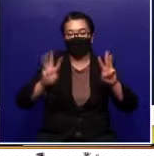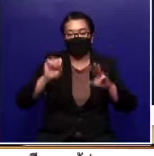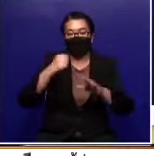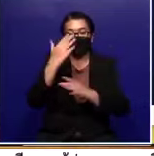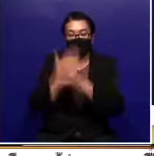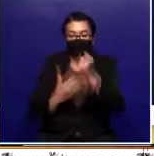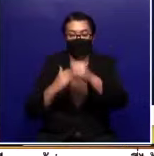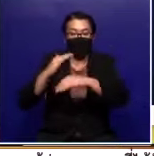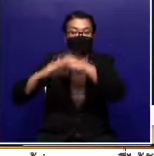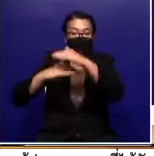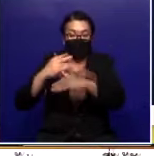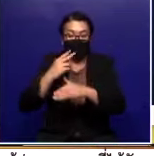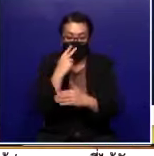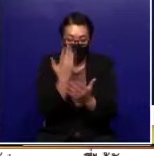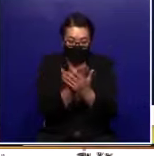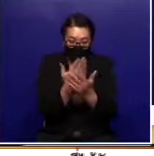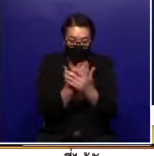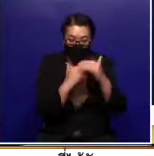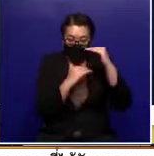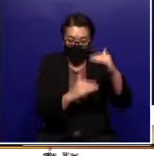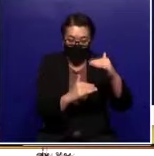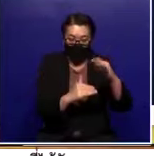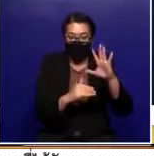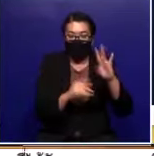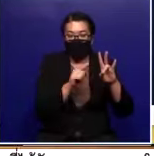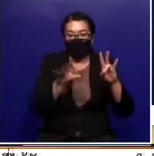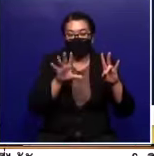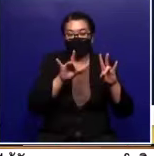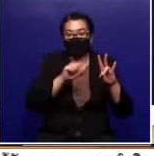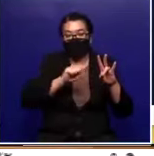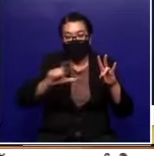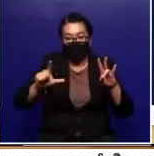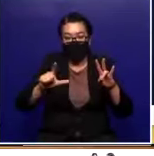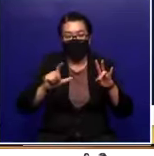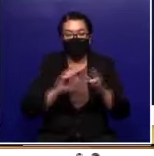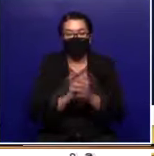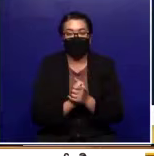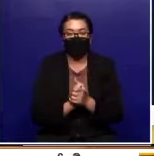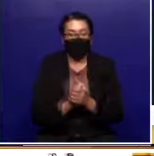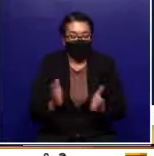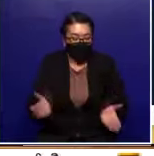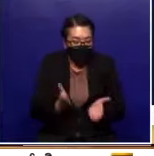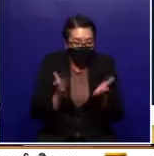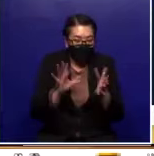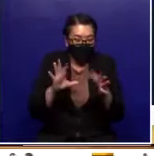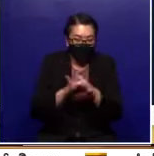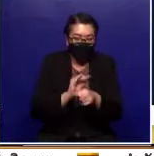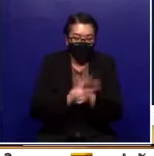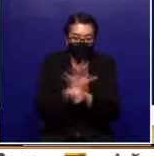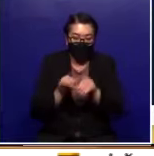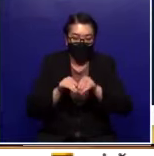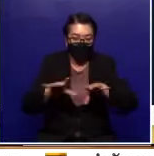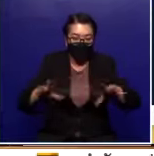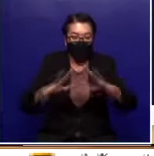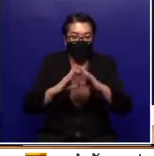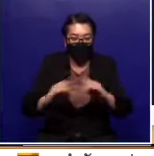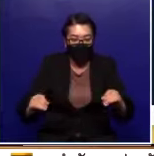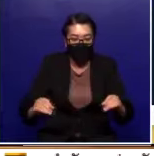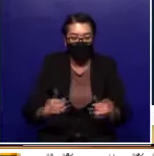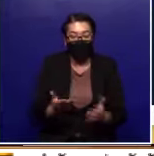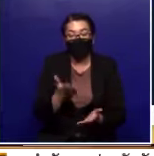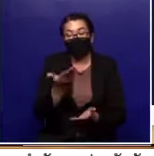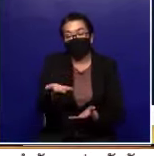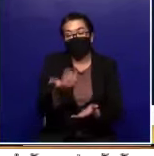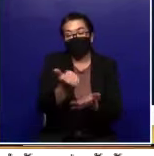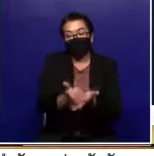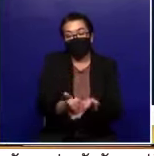ข้อมูลที่ใช้วงเงินประมาณ7-8แสนล้านบาทบอกว่าจะกระตุ้นเกี่ยวกับโควิดถ้าช่วยตอบผมหน่อยครับว่